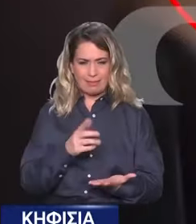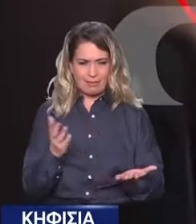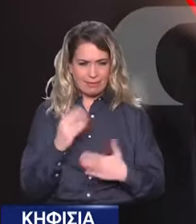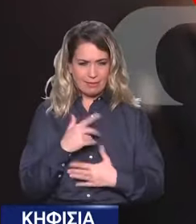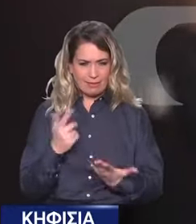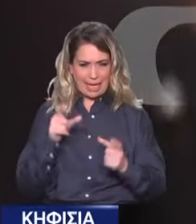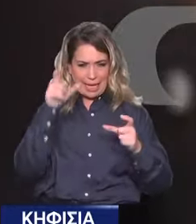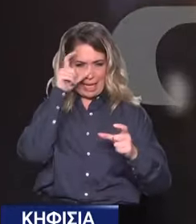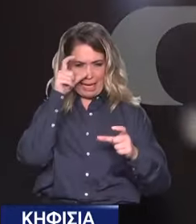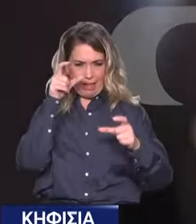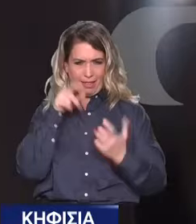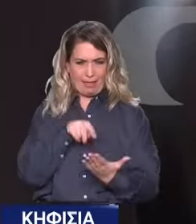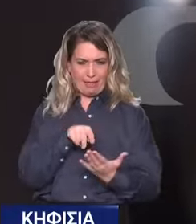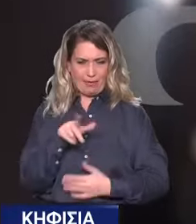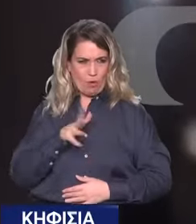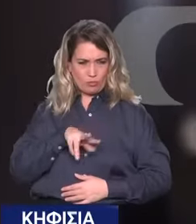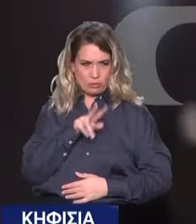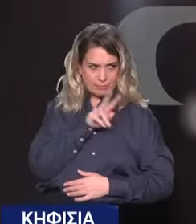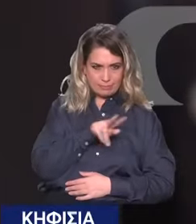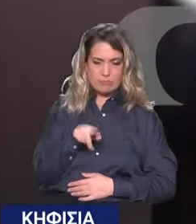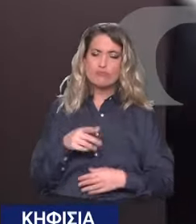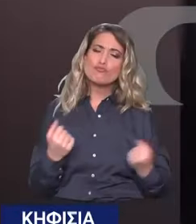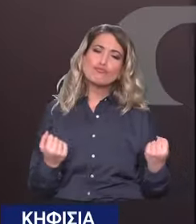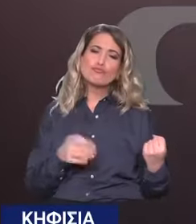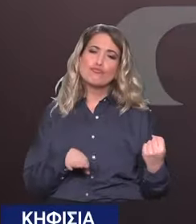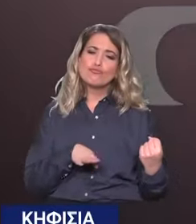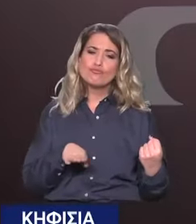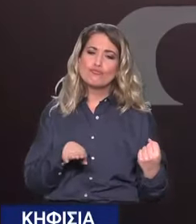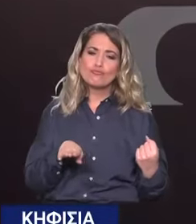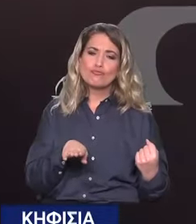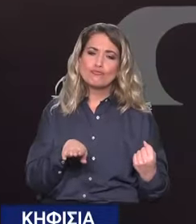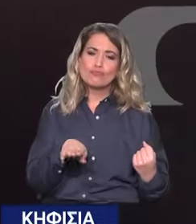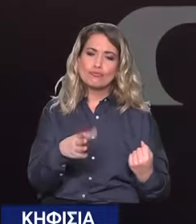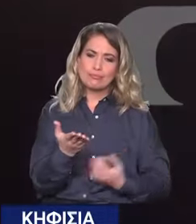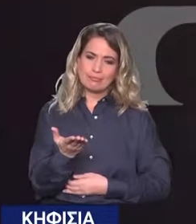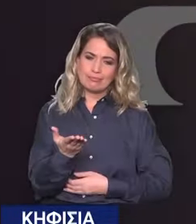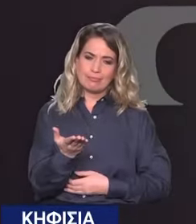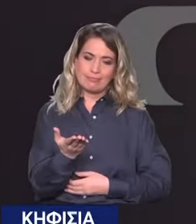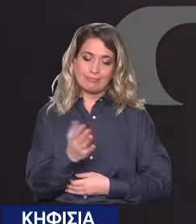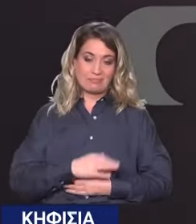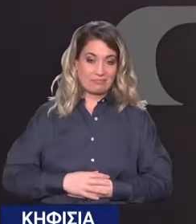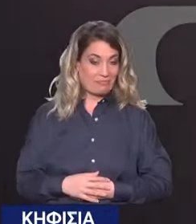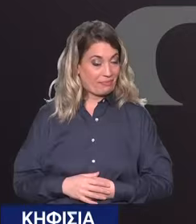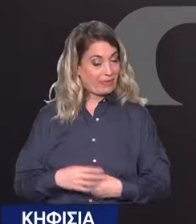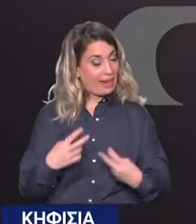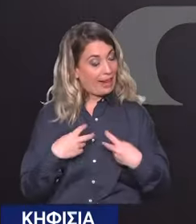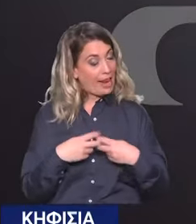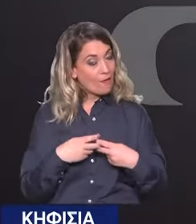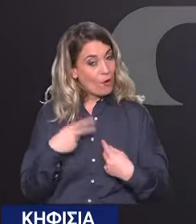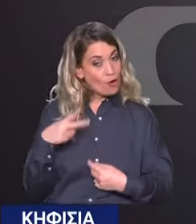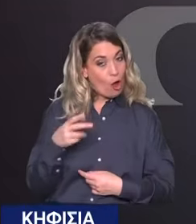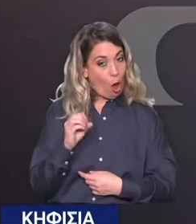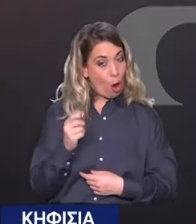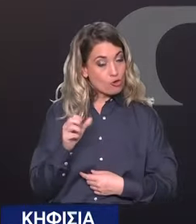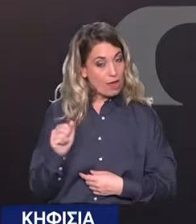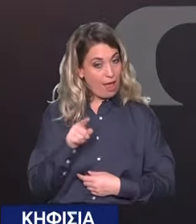κοντά με τους επιβάτες να απορούν και τον ίδιο να συνεχίζει το λεωφορείο του ασα κινείται ο οδηγός